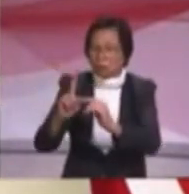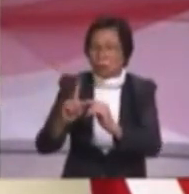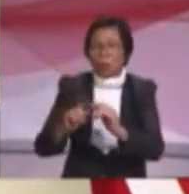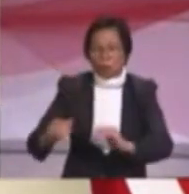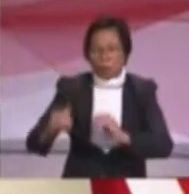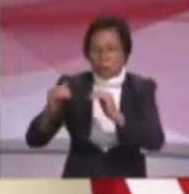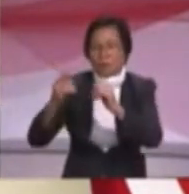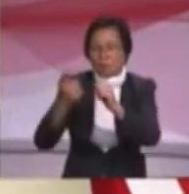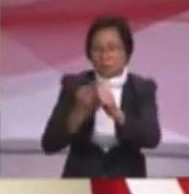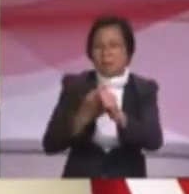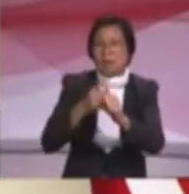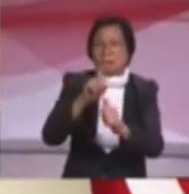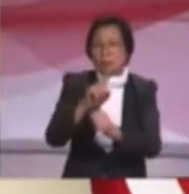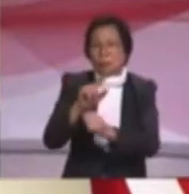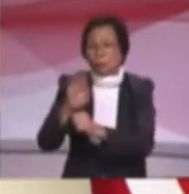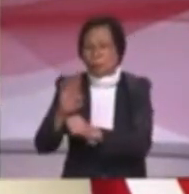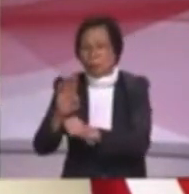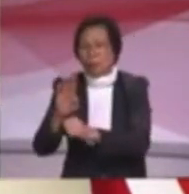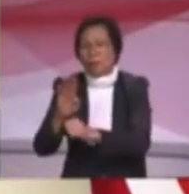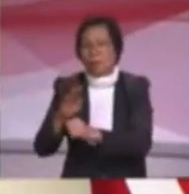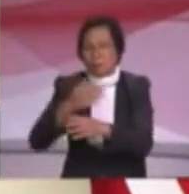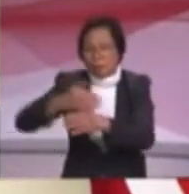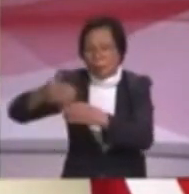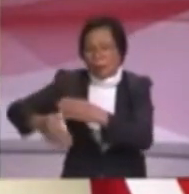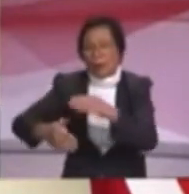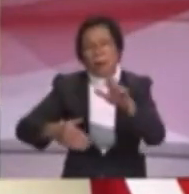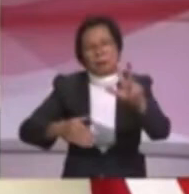ini akan berakhir pada